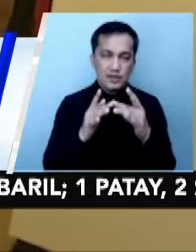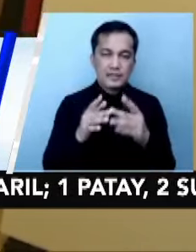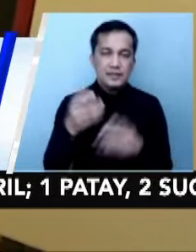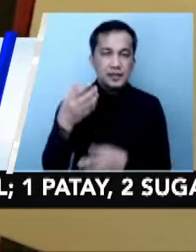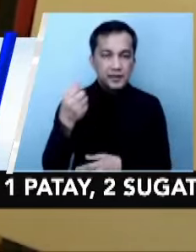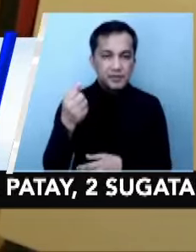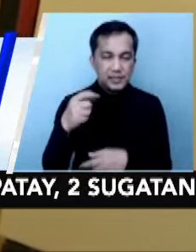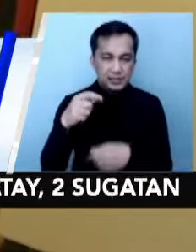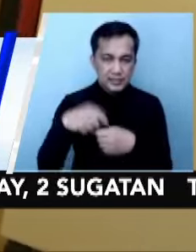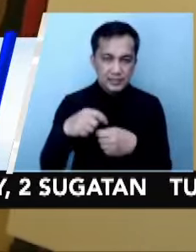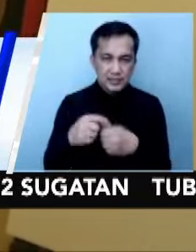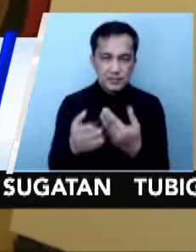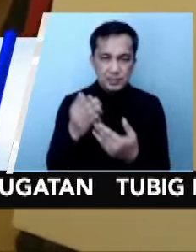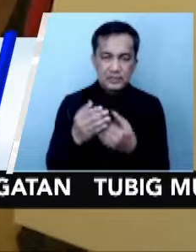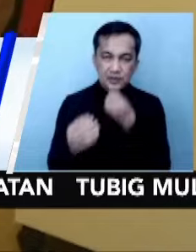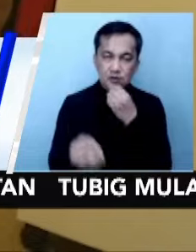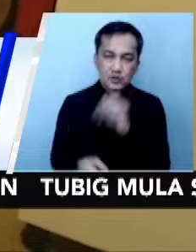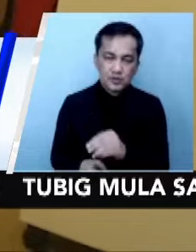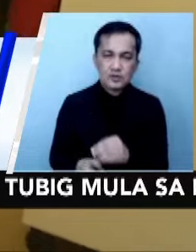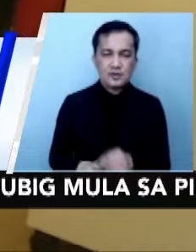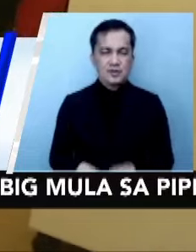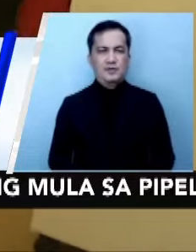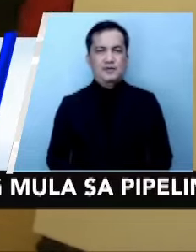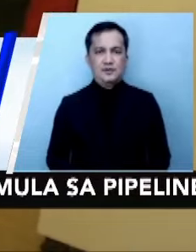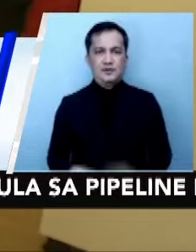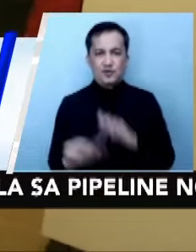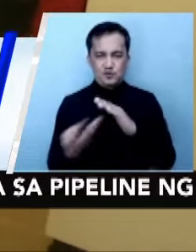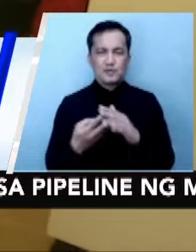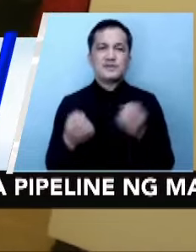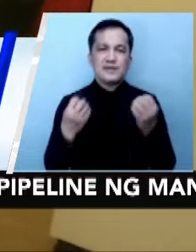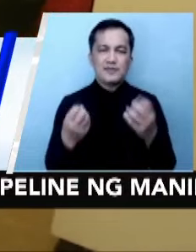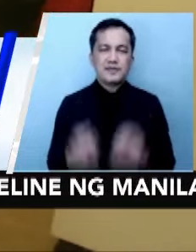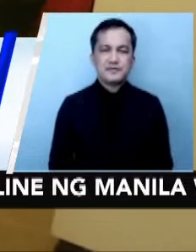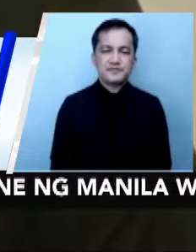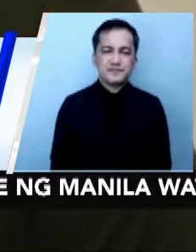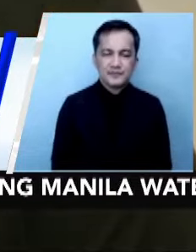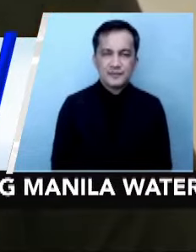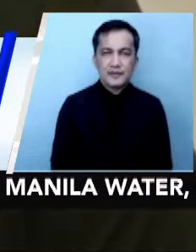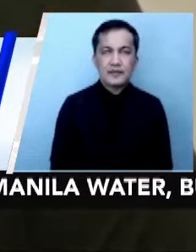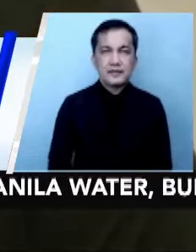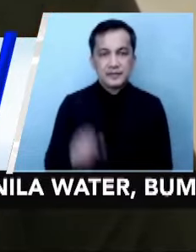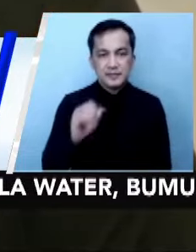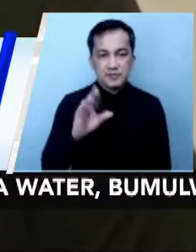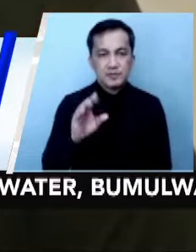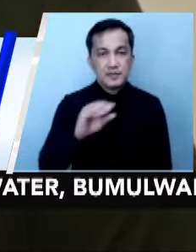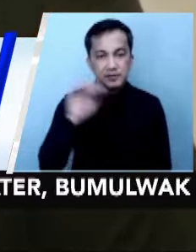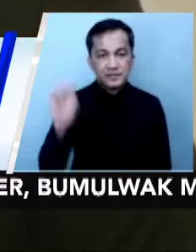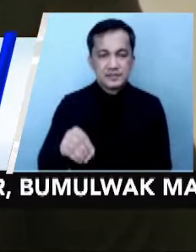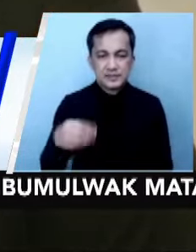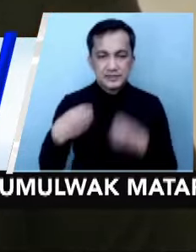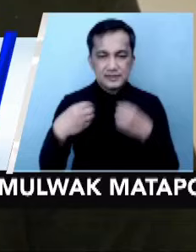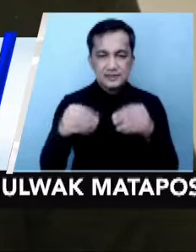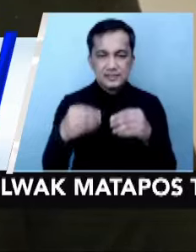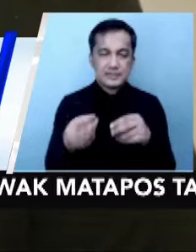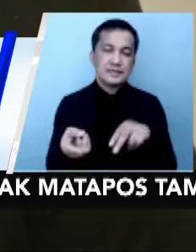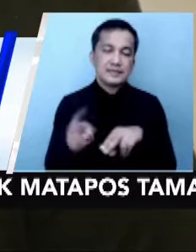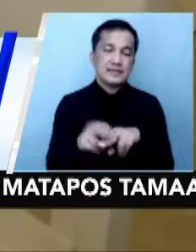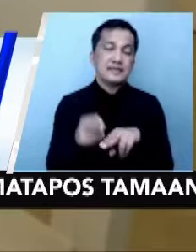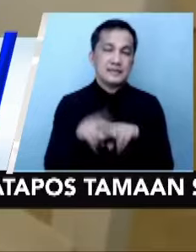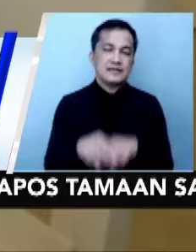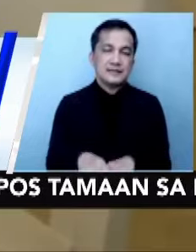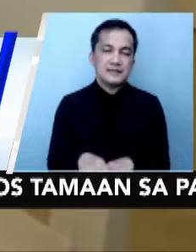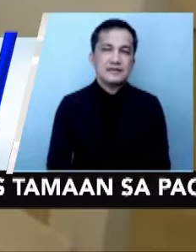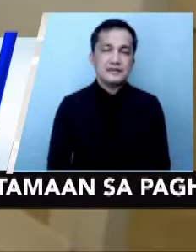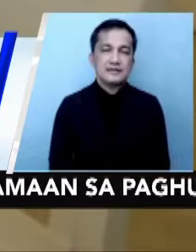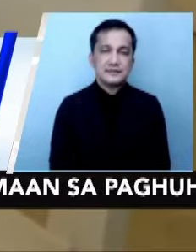na ang pag-order, kumagat ulit ang mga customer. 50% po sa sales ang naidagdag sa ano, sa yes